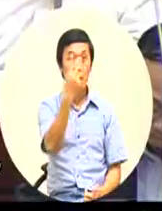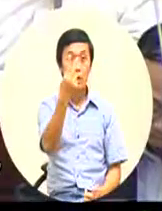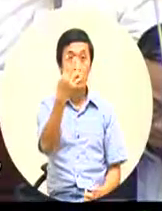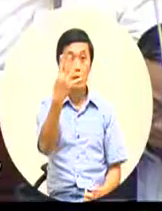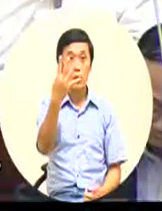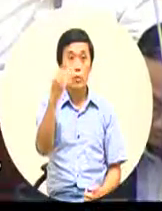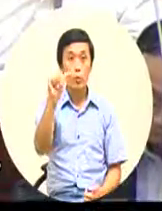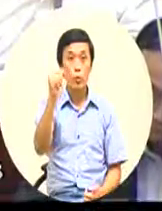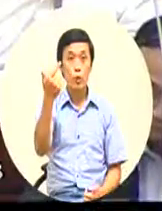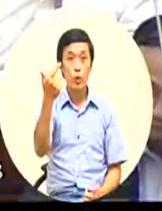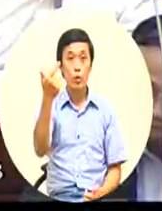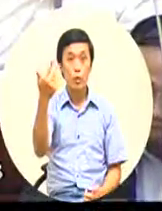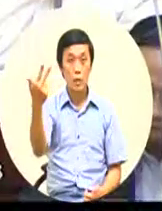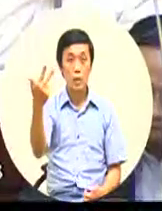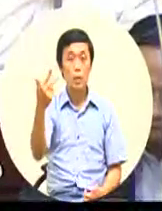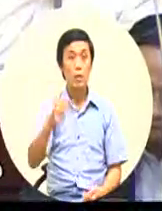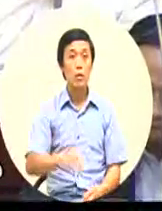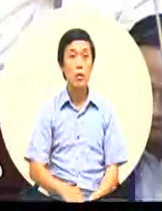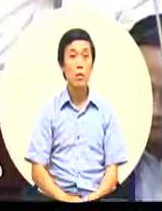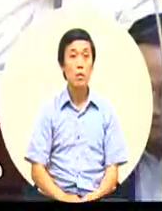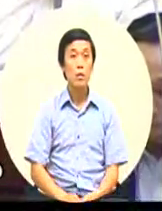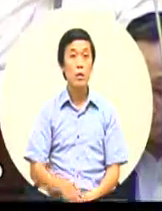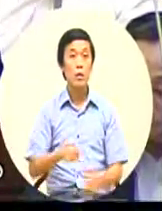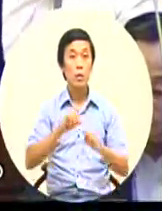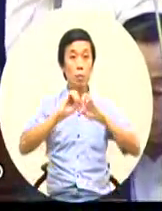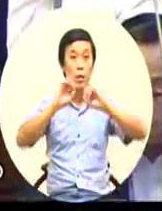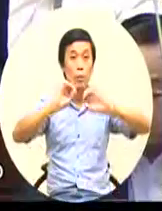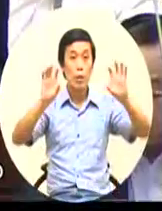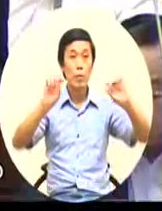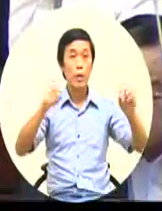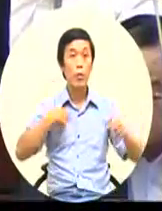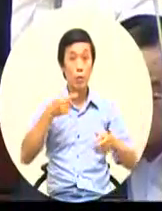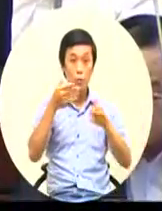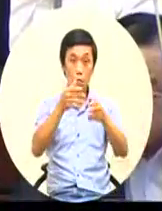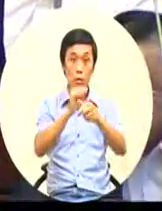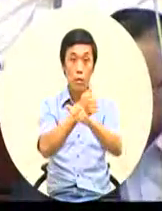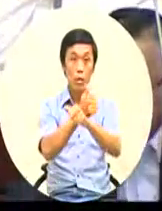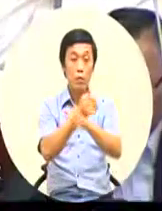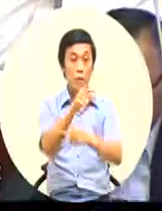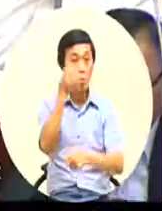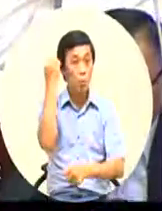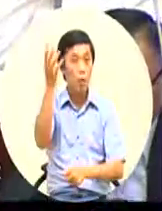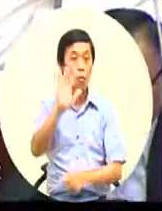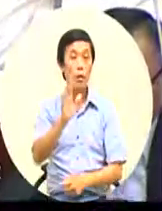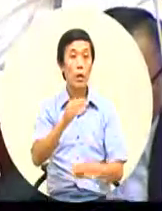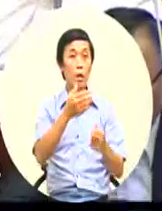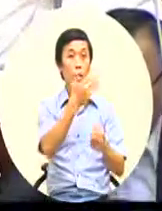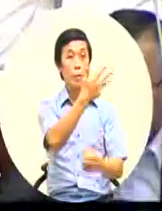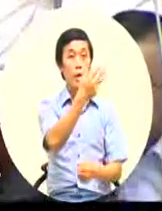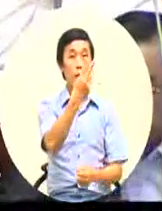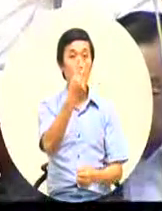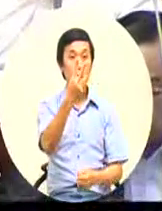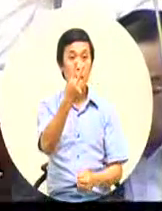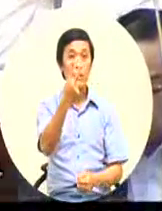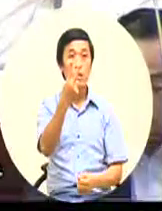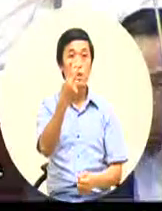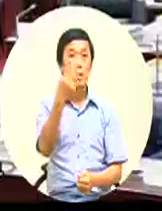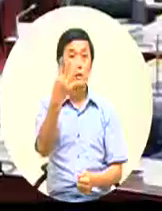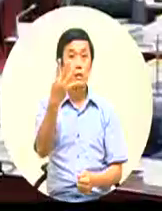8224567，讲予大家听，讲予大家知，我会阁甲恁考试哦，你莫袂记诶哈。8224567，请你